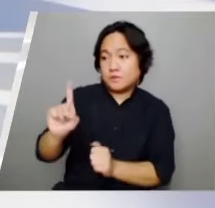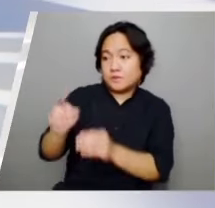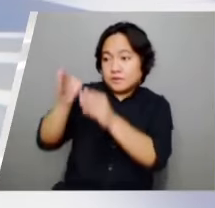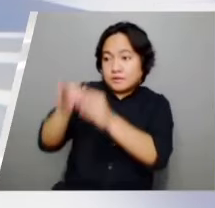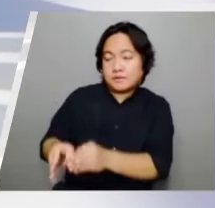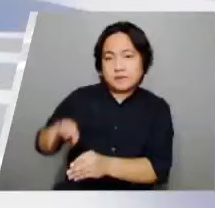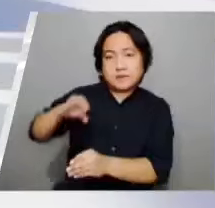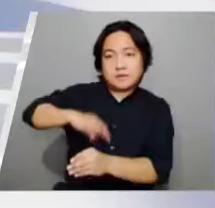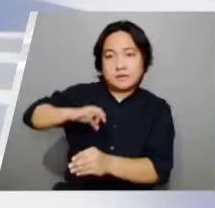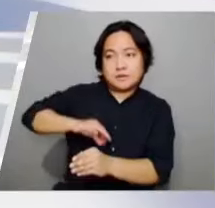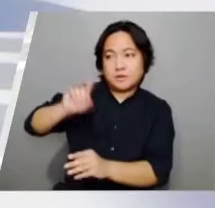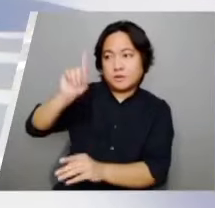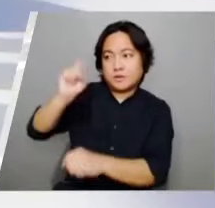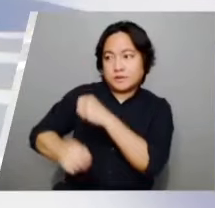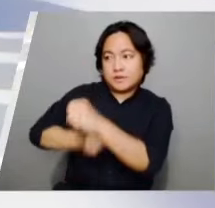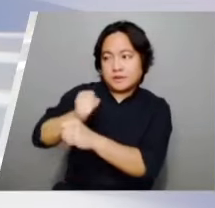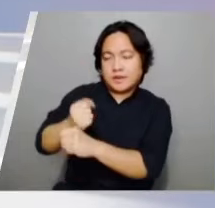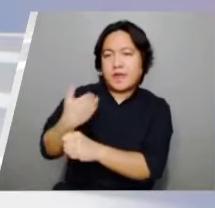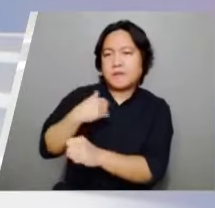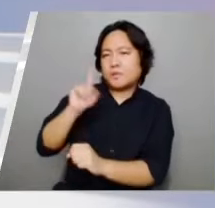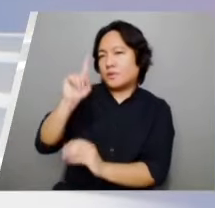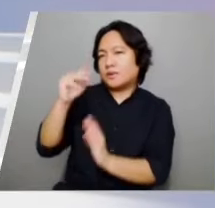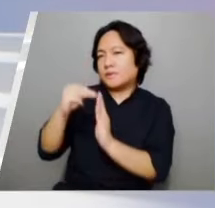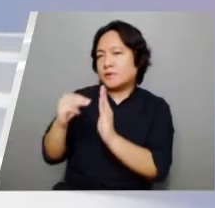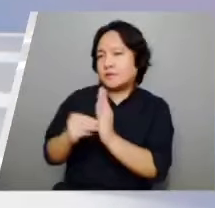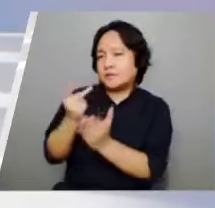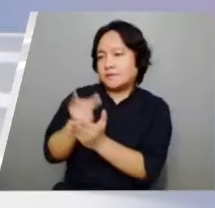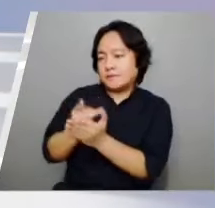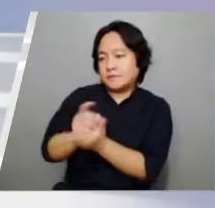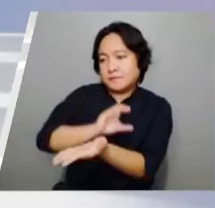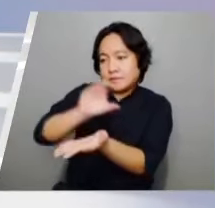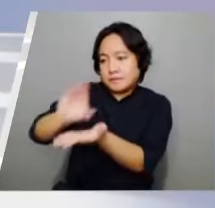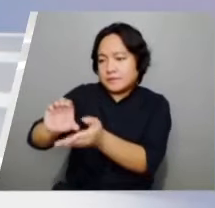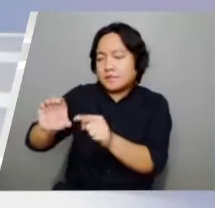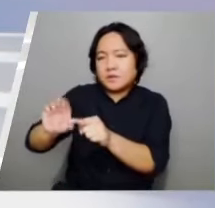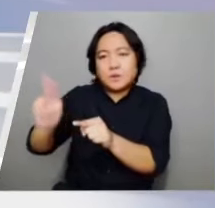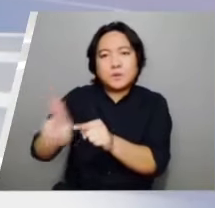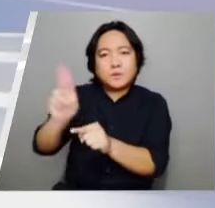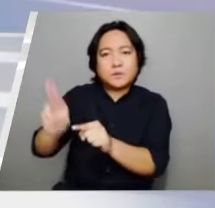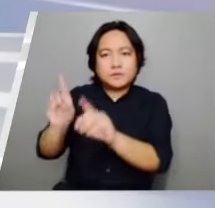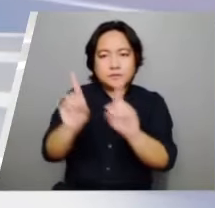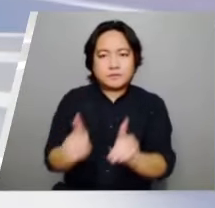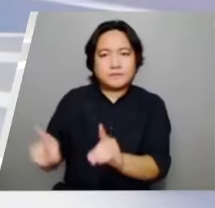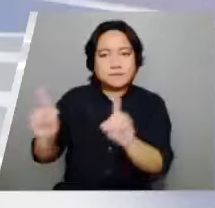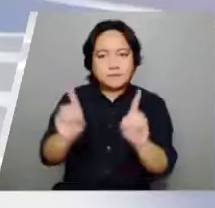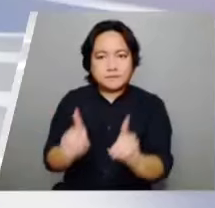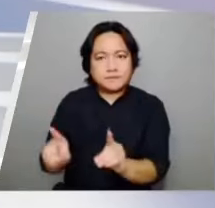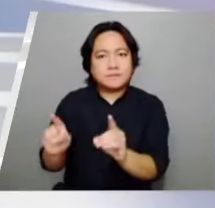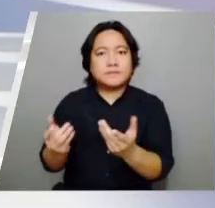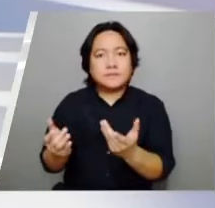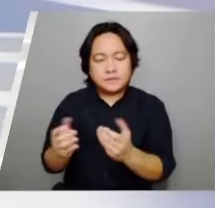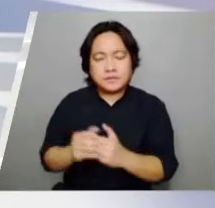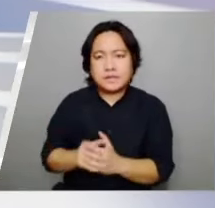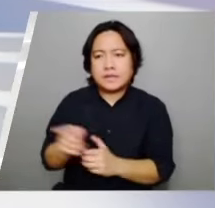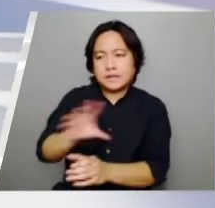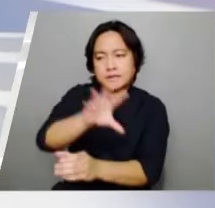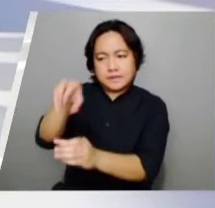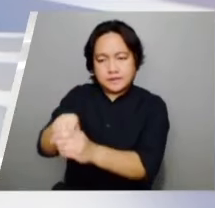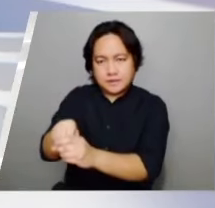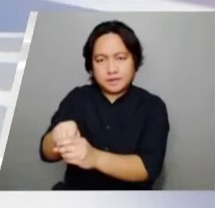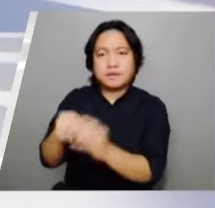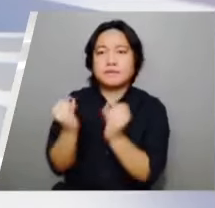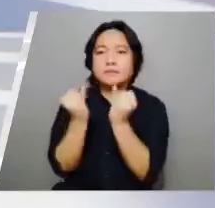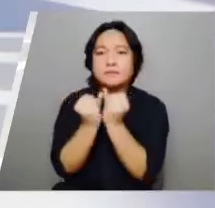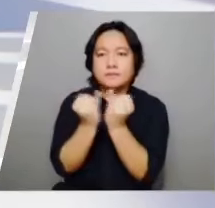miyembro para sa kanilang pagpapadialysis. Sakop ng package ang may direktang kinalaman sa dialysis at hindi kasama ang gastusin